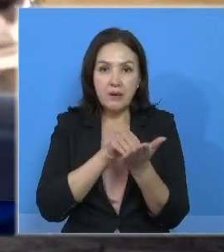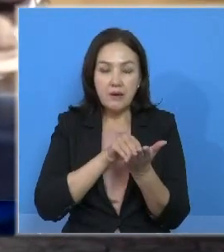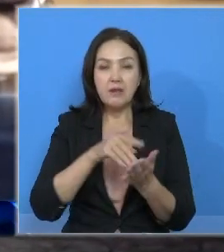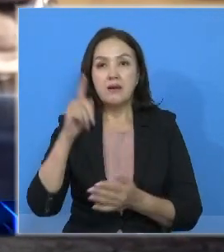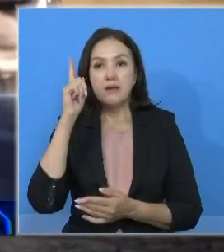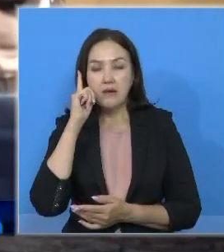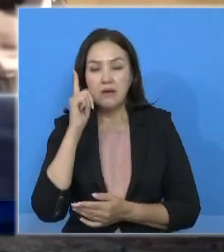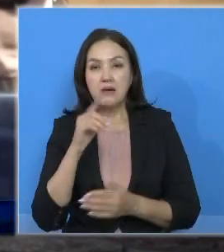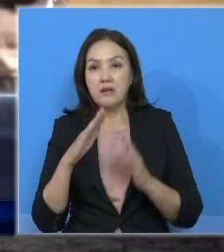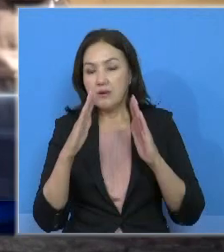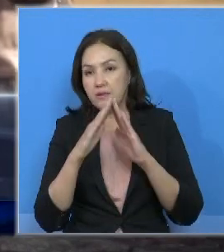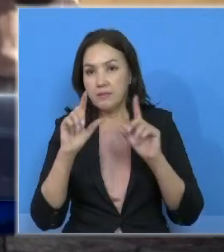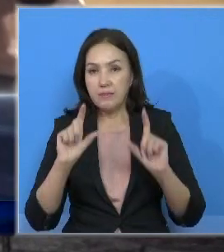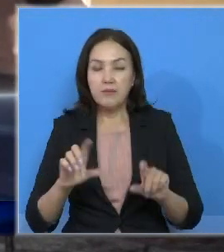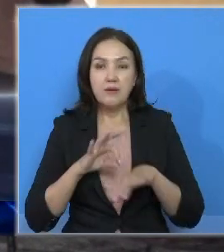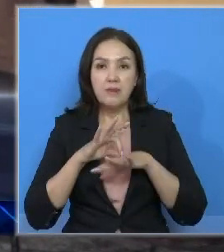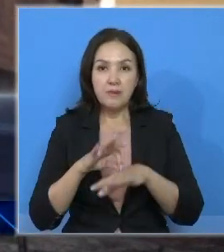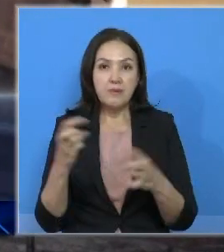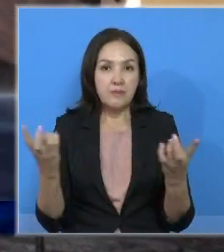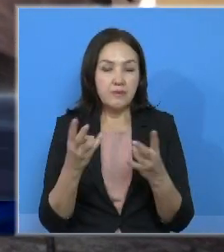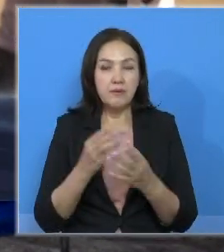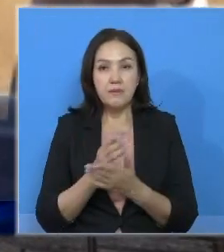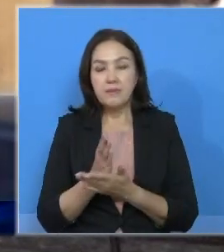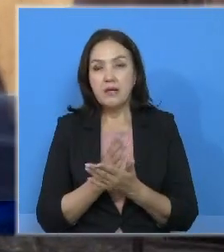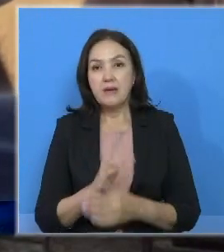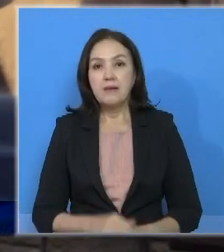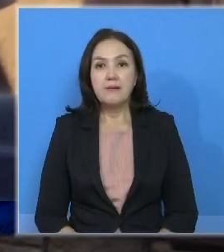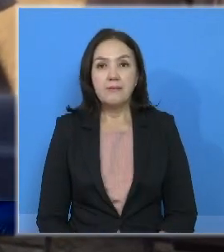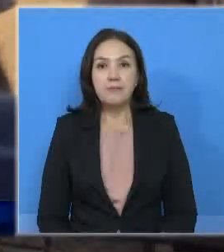в телефон и, не выходя из дома, проводить нужные операции.